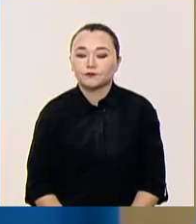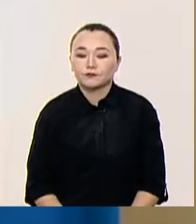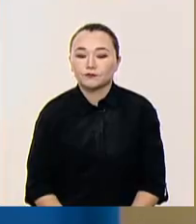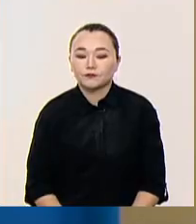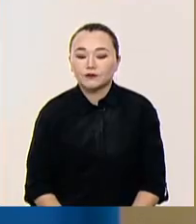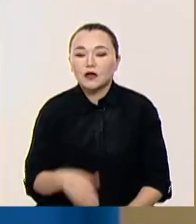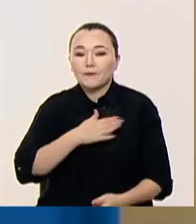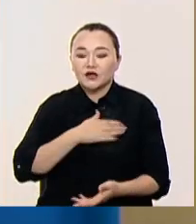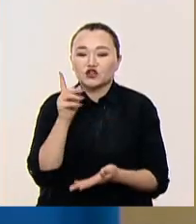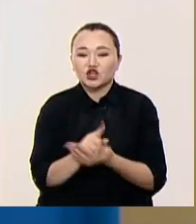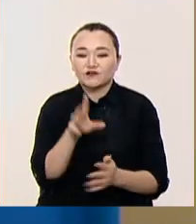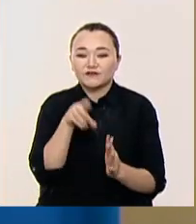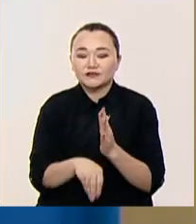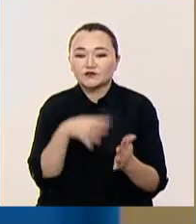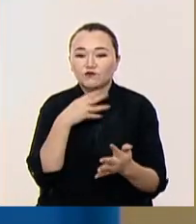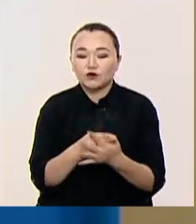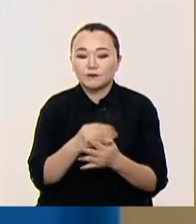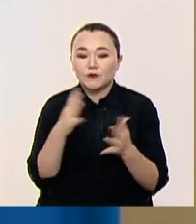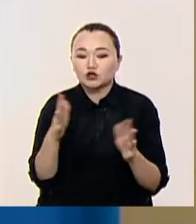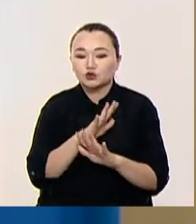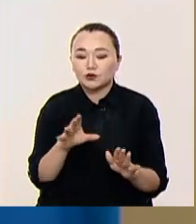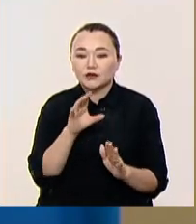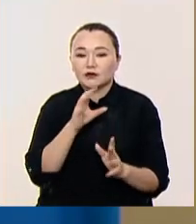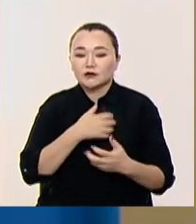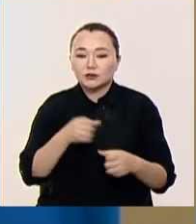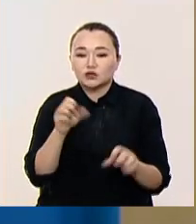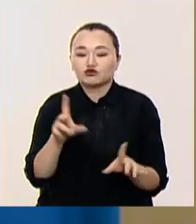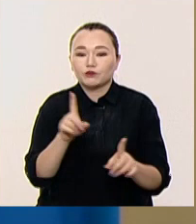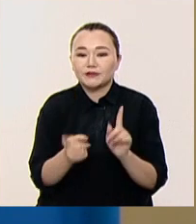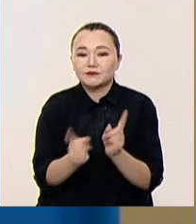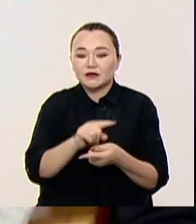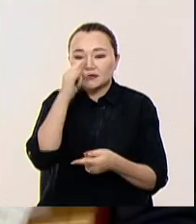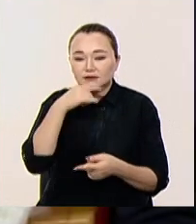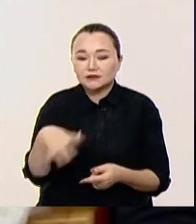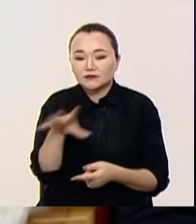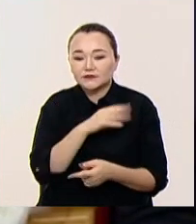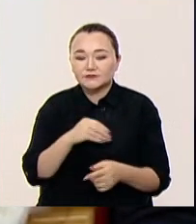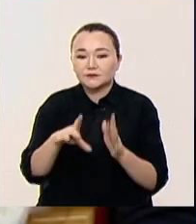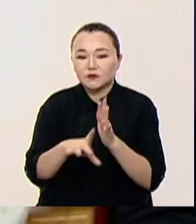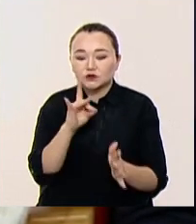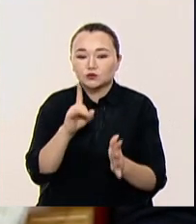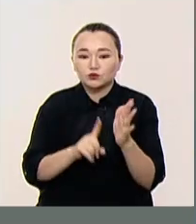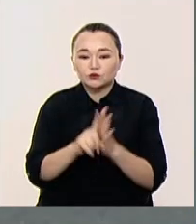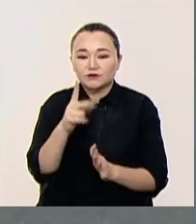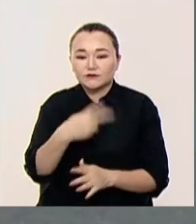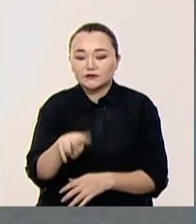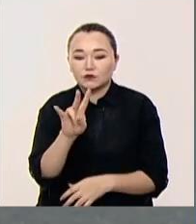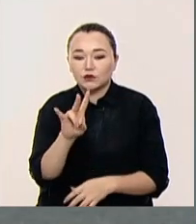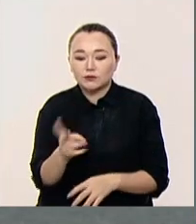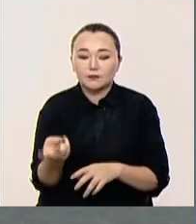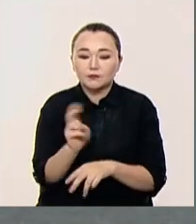мы должны внести свой небольшой вклад чтобы изменить Казахстан Давайте все как один мы голосуем 20 ноября